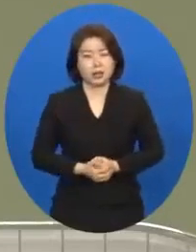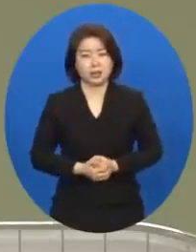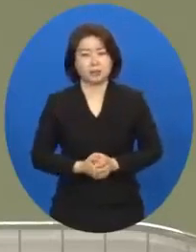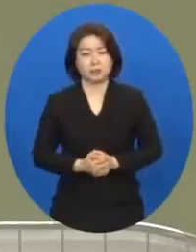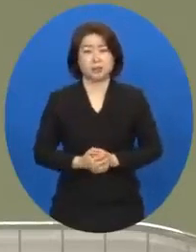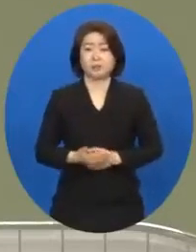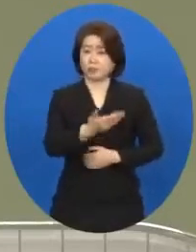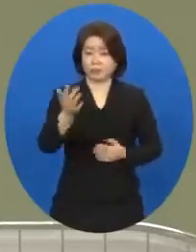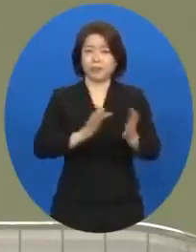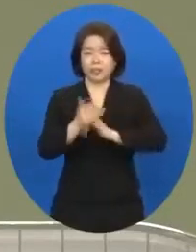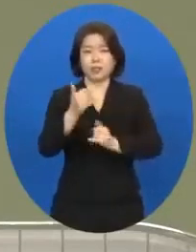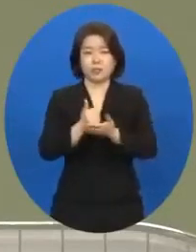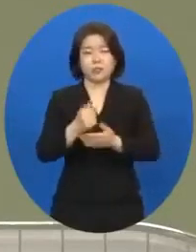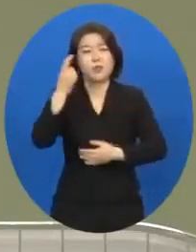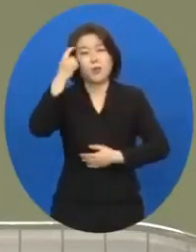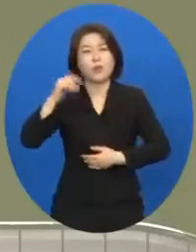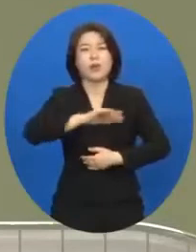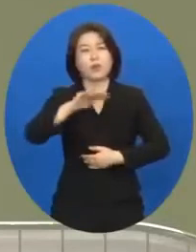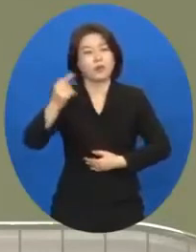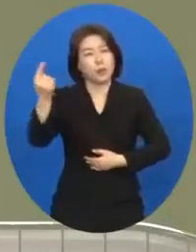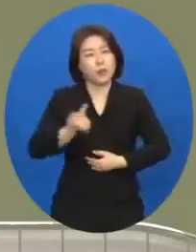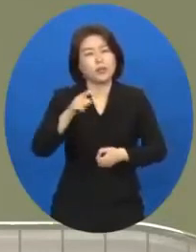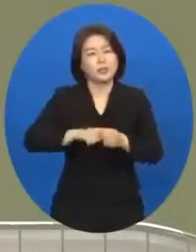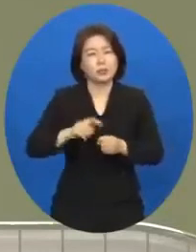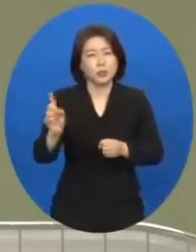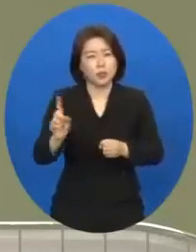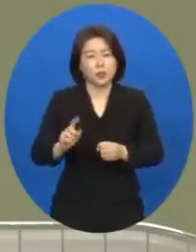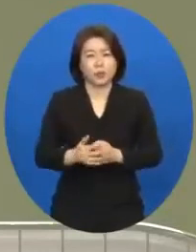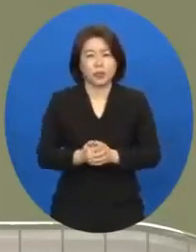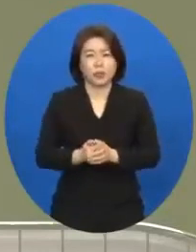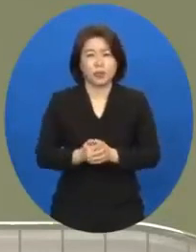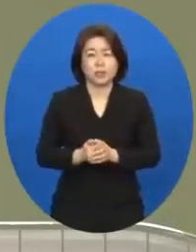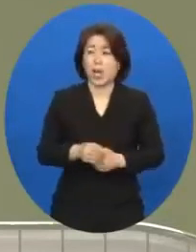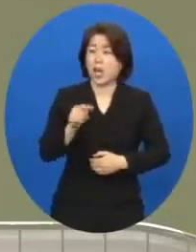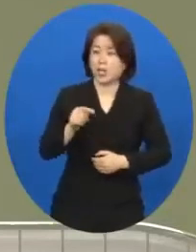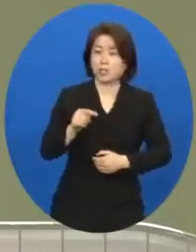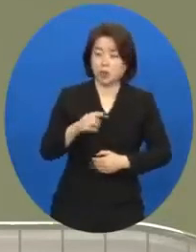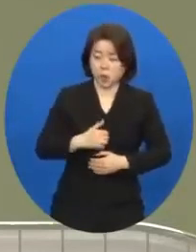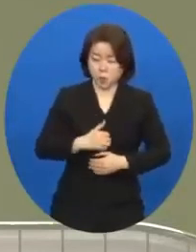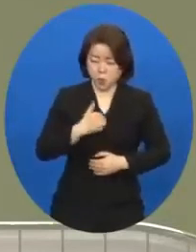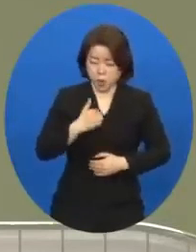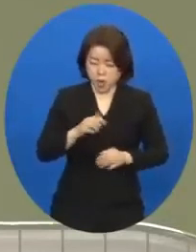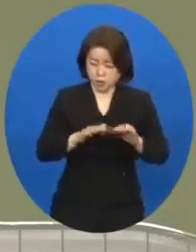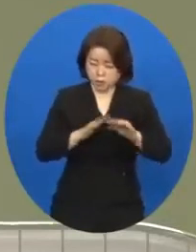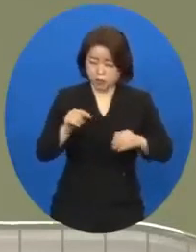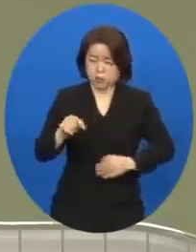여러분, 예수님께서 왜 우리에게 오셨을까요? 바로 거기서 우리를 구원해 주시기